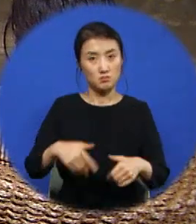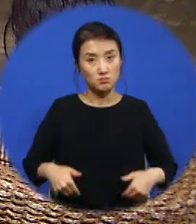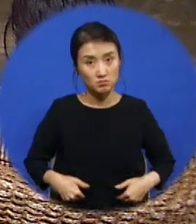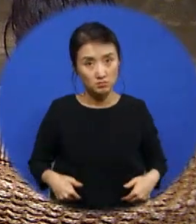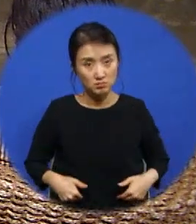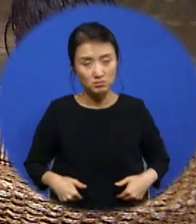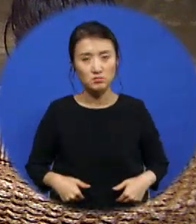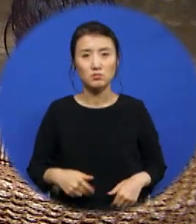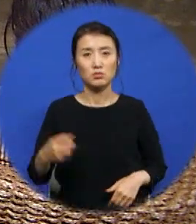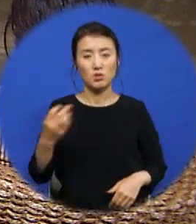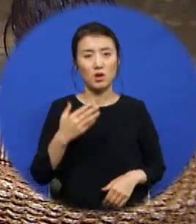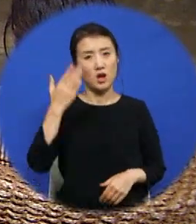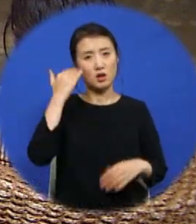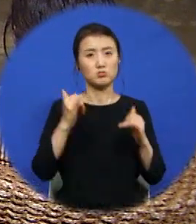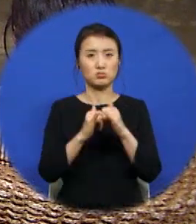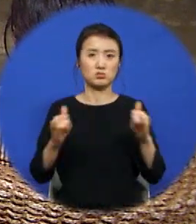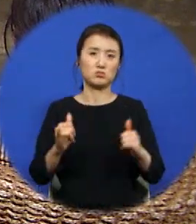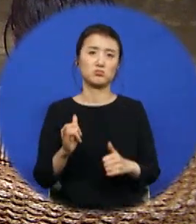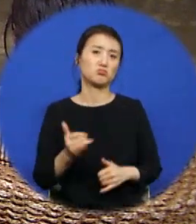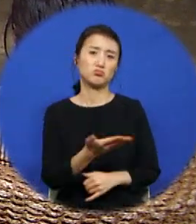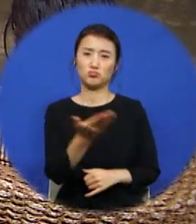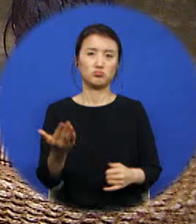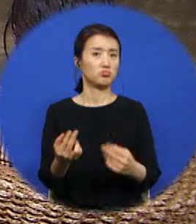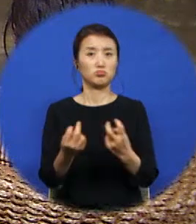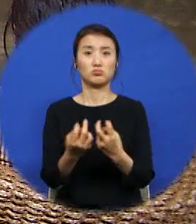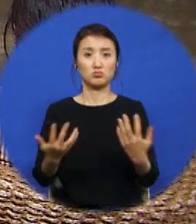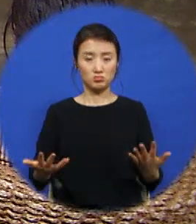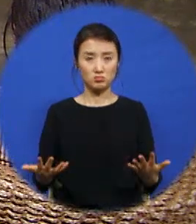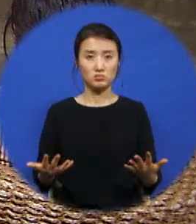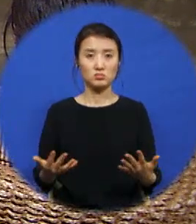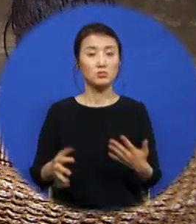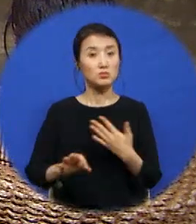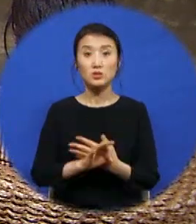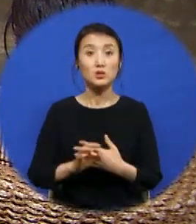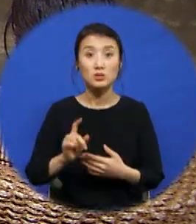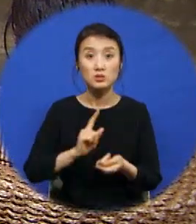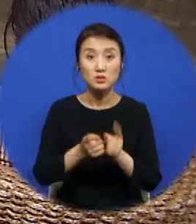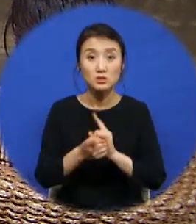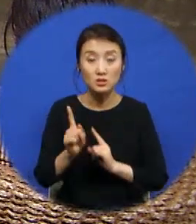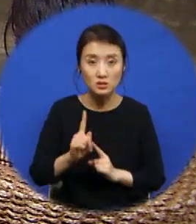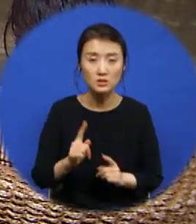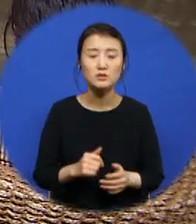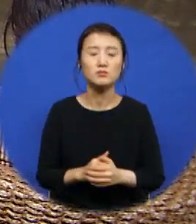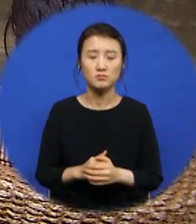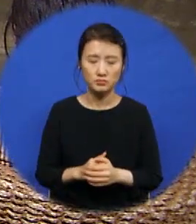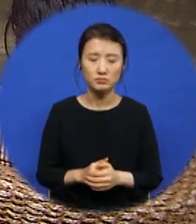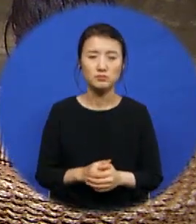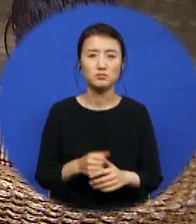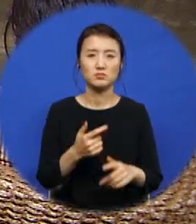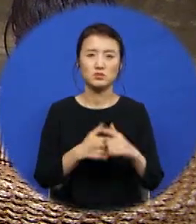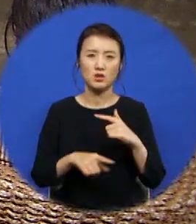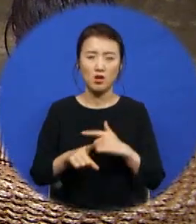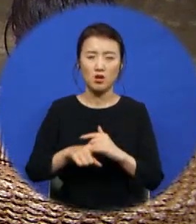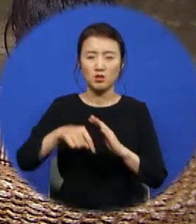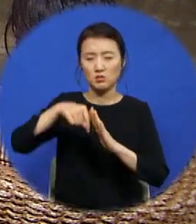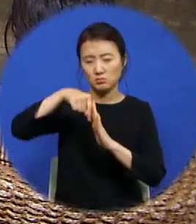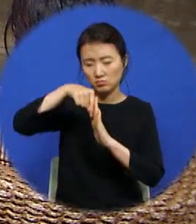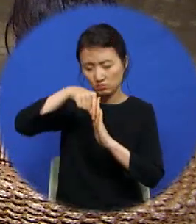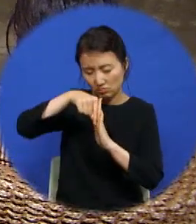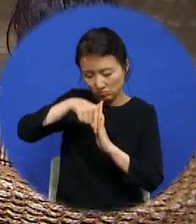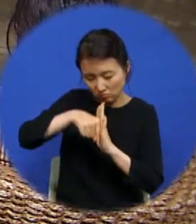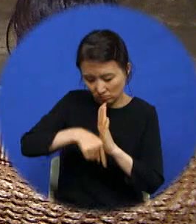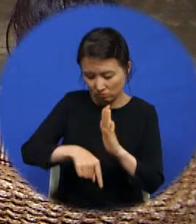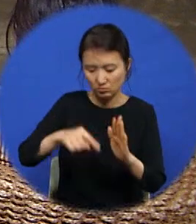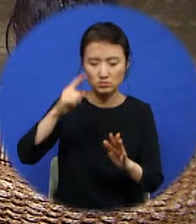이왕 대한민국의 신민희 잖아요 그럼 뭐야 되겠습니까 아주 깊게 예 궁리를 하면서